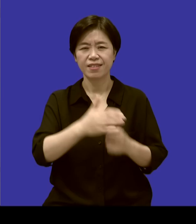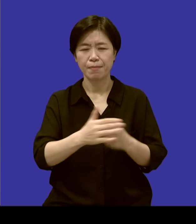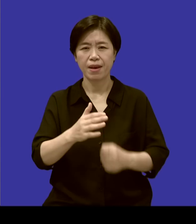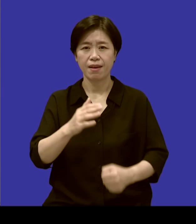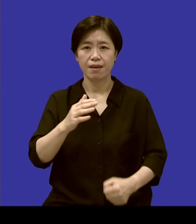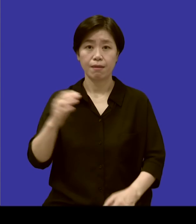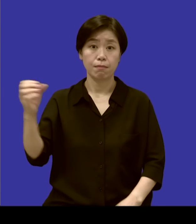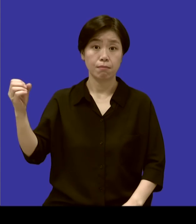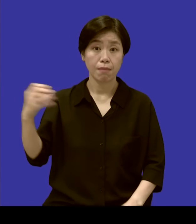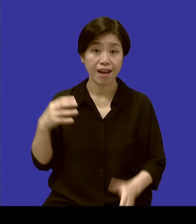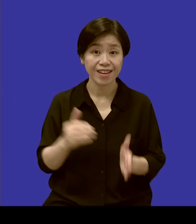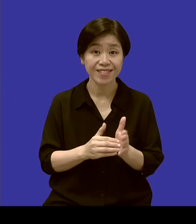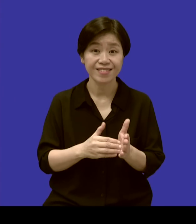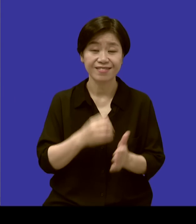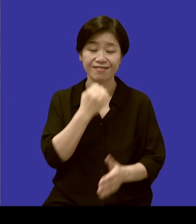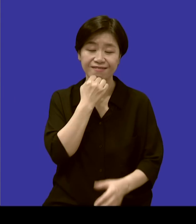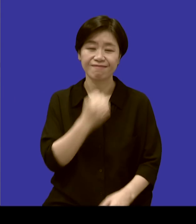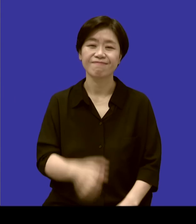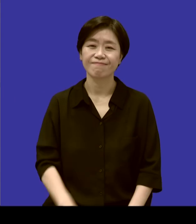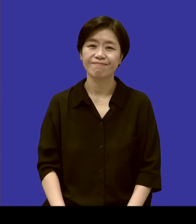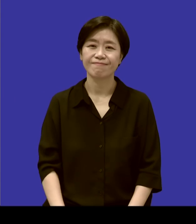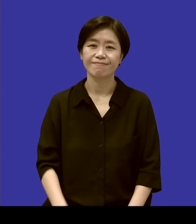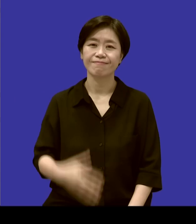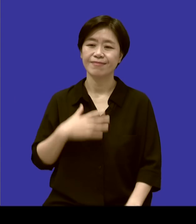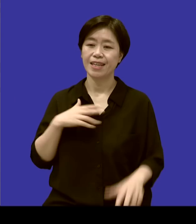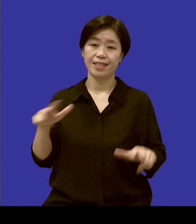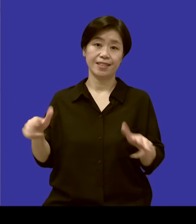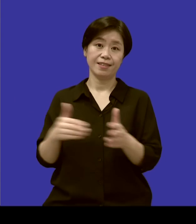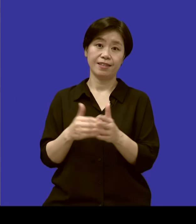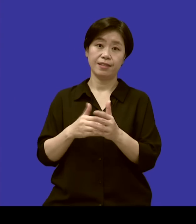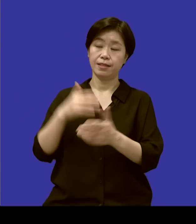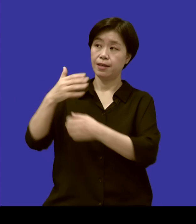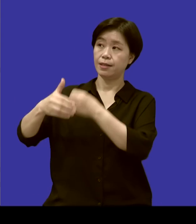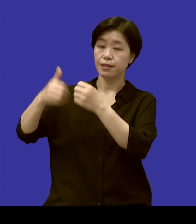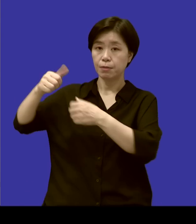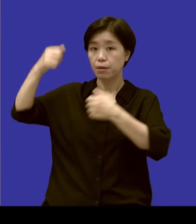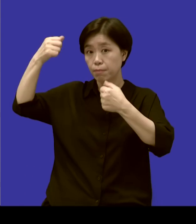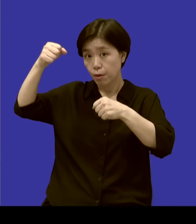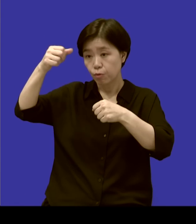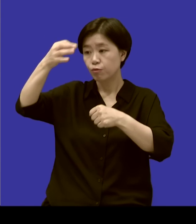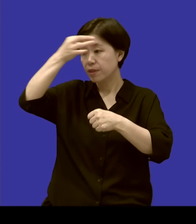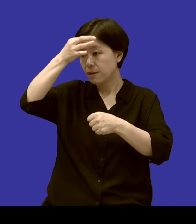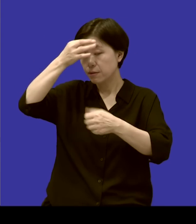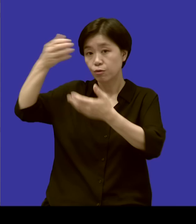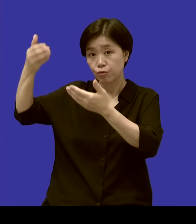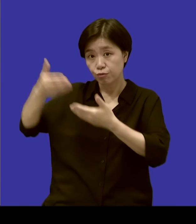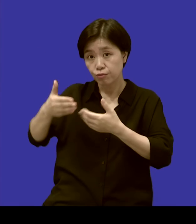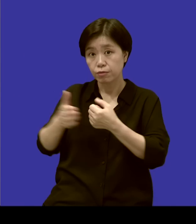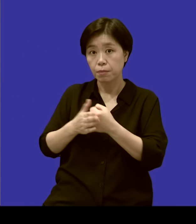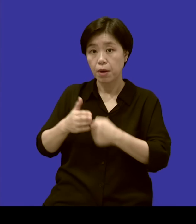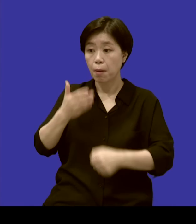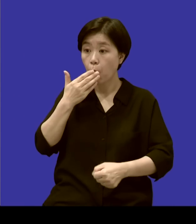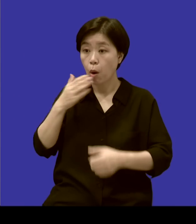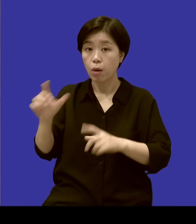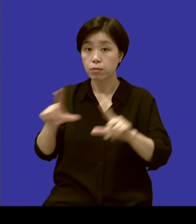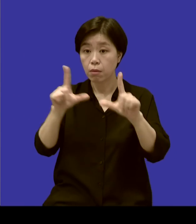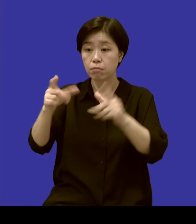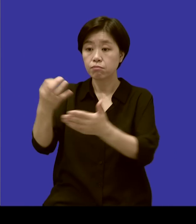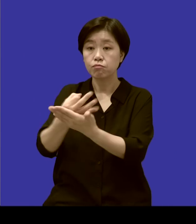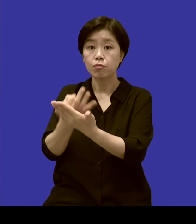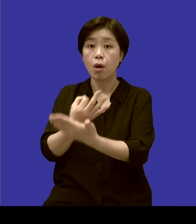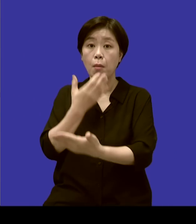그동안은 하나님께서 나에게 배우의 어떤 달란트를 주셔서 그걸 직업으로 삼아서 먹고 사는 문제를 해결하고